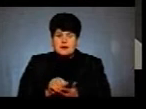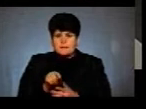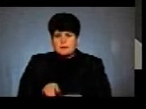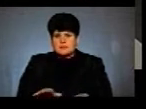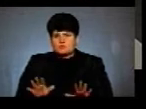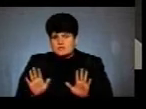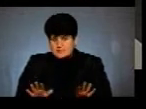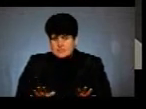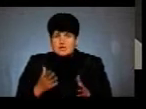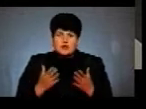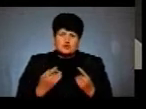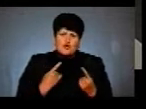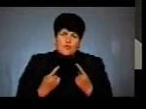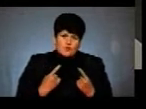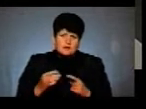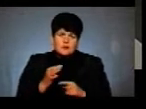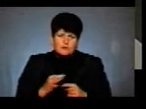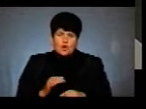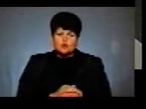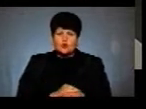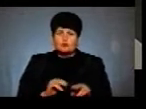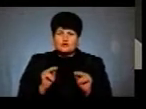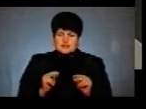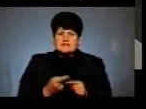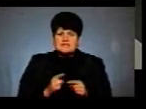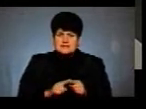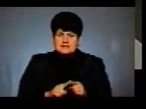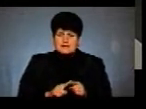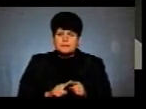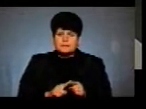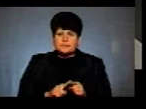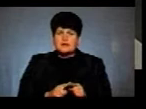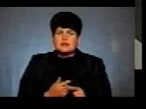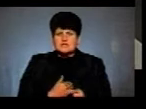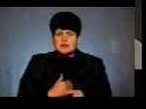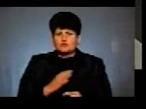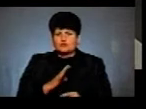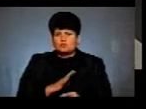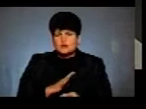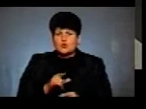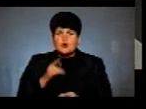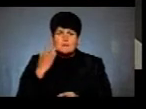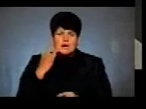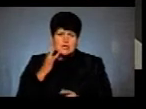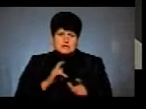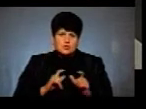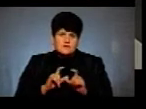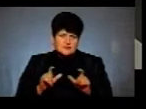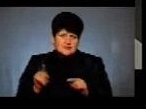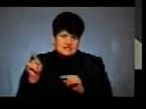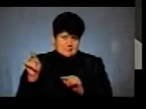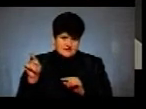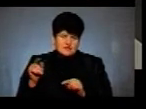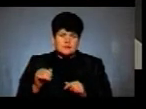позиції. Якщо говорити безпосередньо про доброчесність, це рух, який почався взагалі, ініціаторами його були американські університети, звідти,